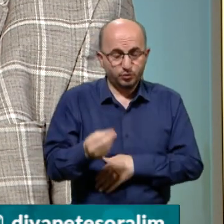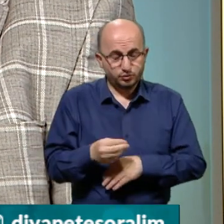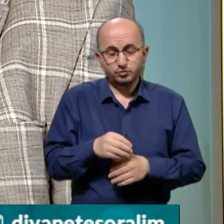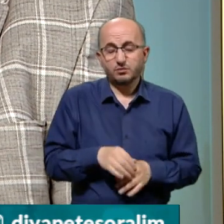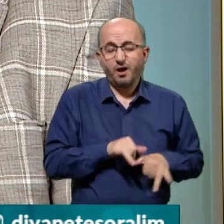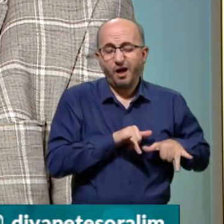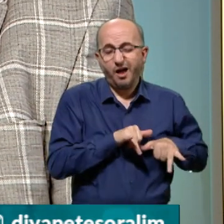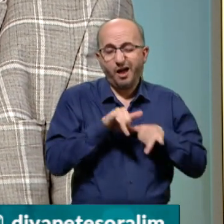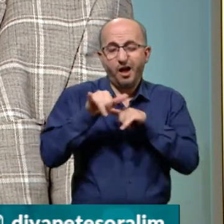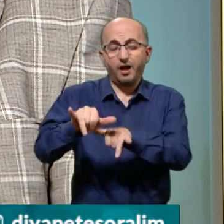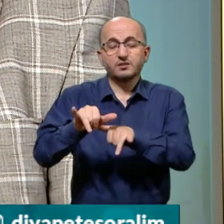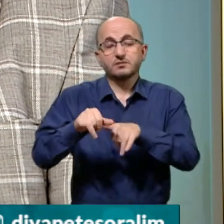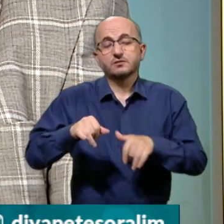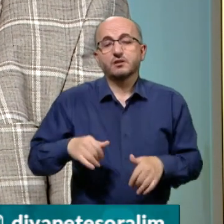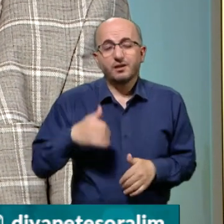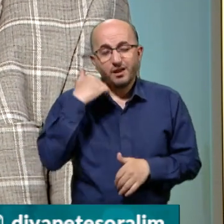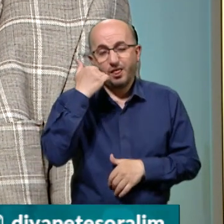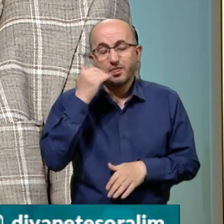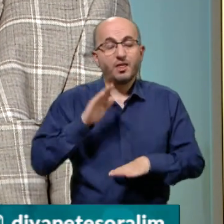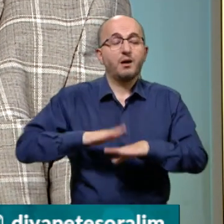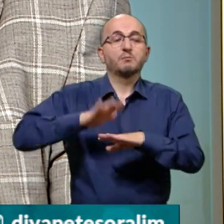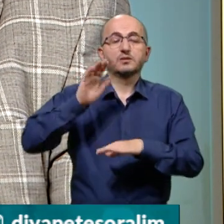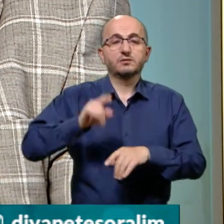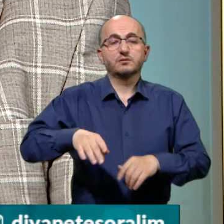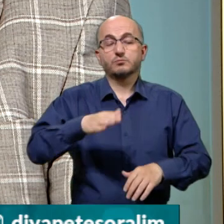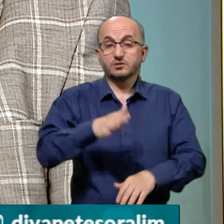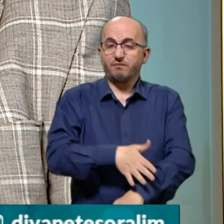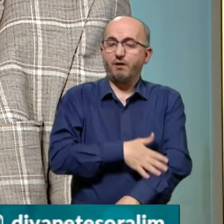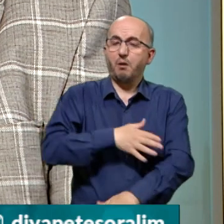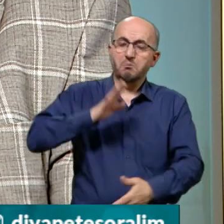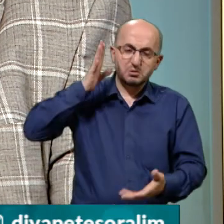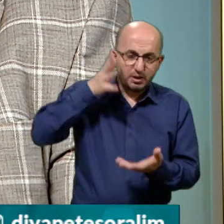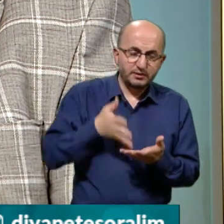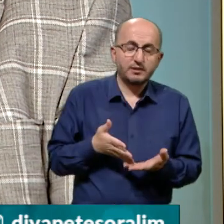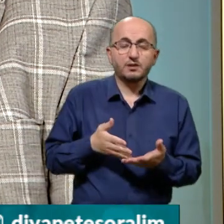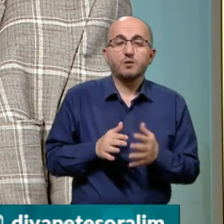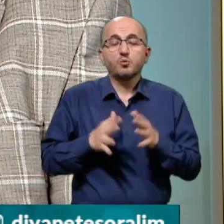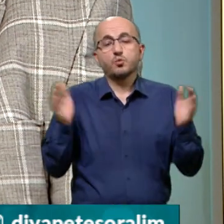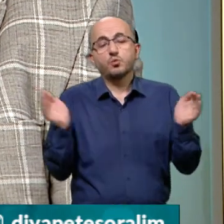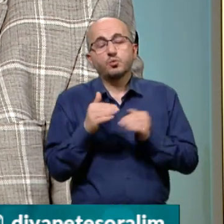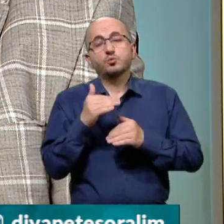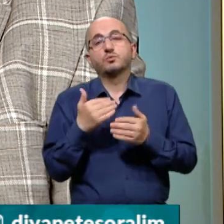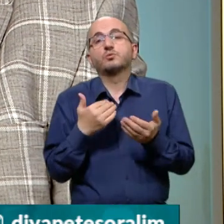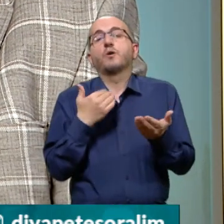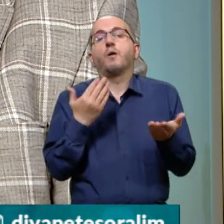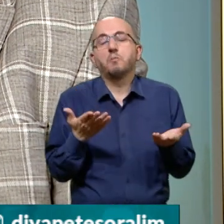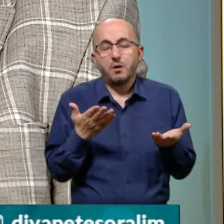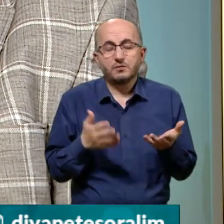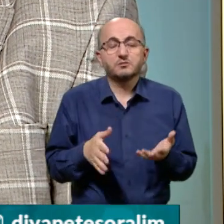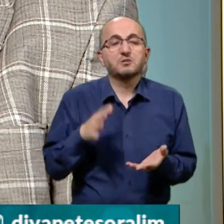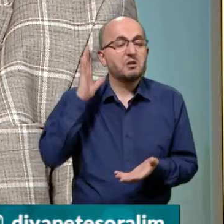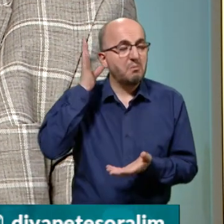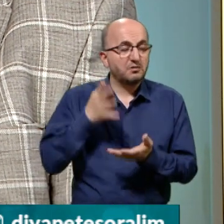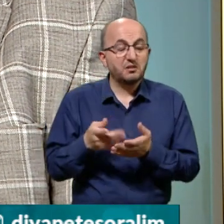Oo bir ibadettir ibadetin büyüğü küçüğü olmaz ibadetin Efendim